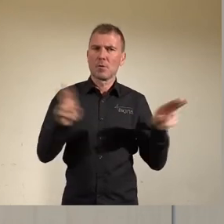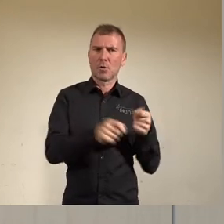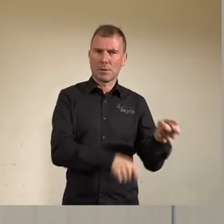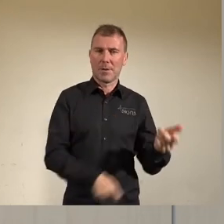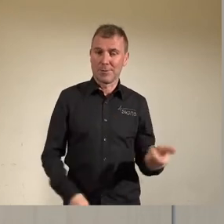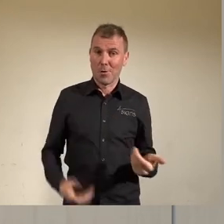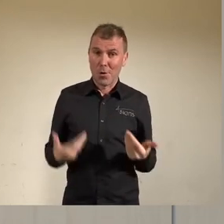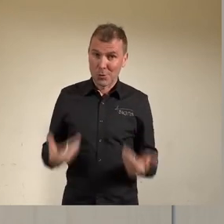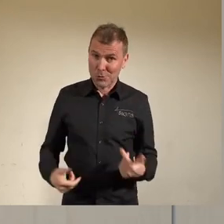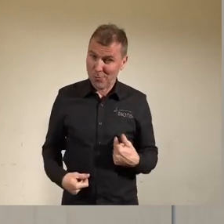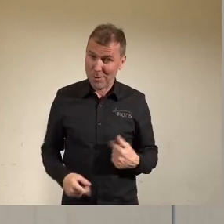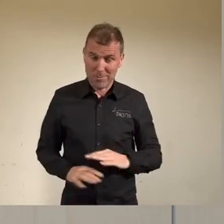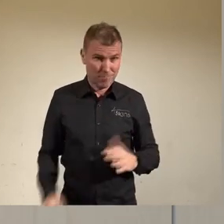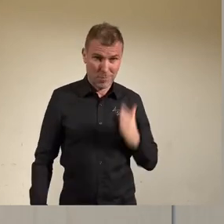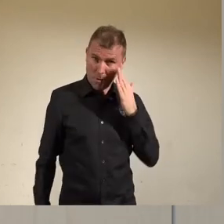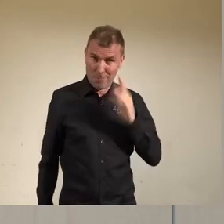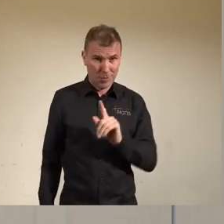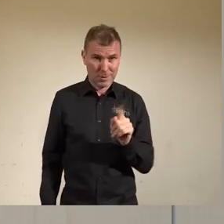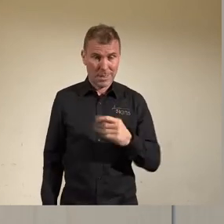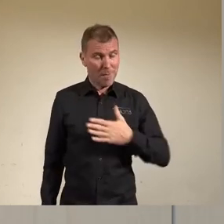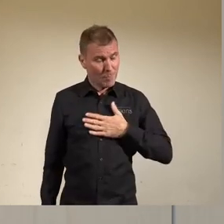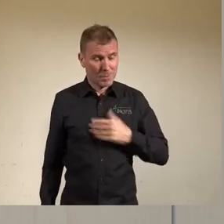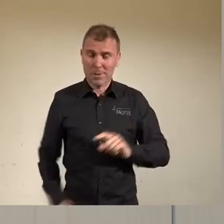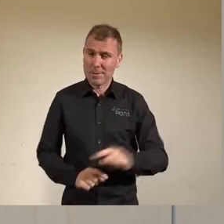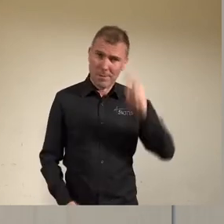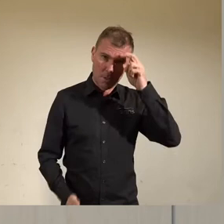So habe ich mir das nicht vorgestellt, das wird es mit uns nicht geben.